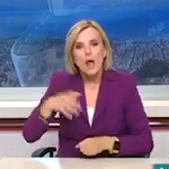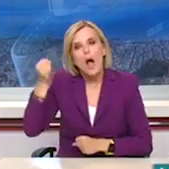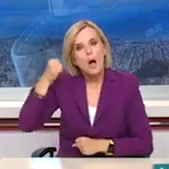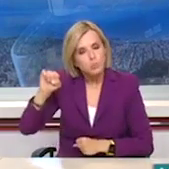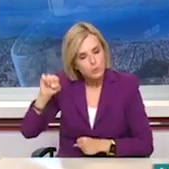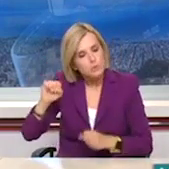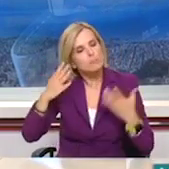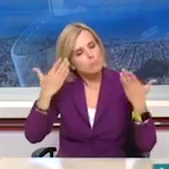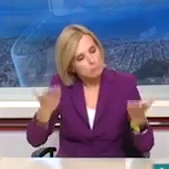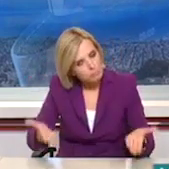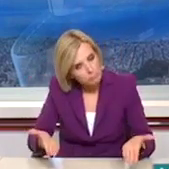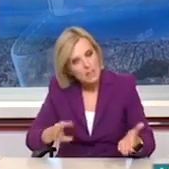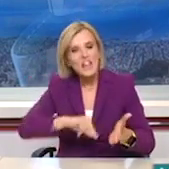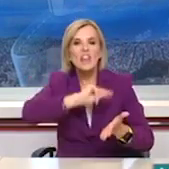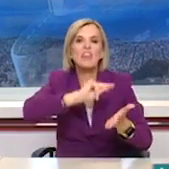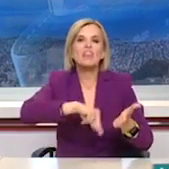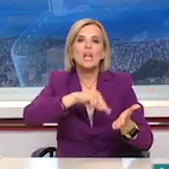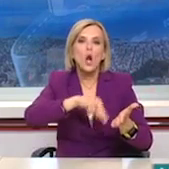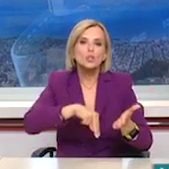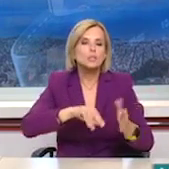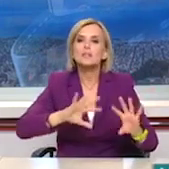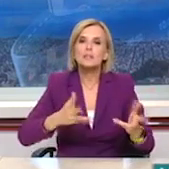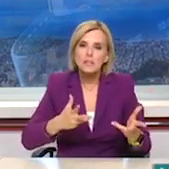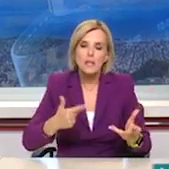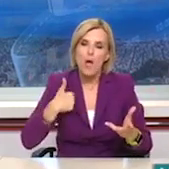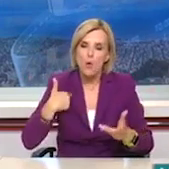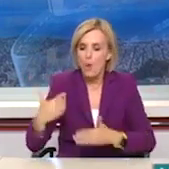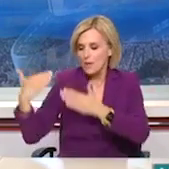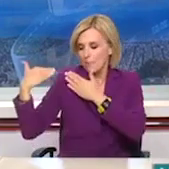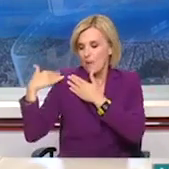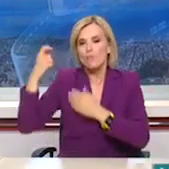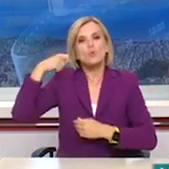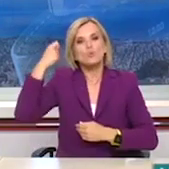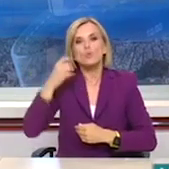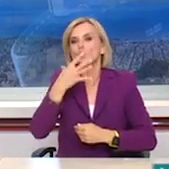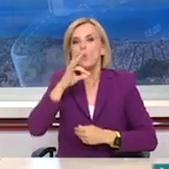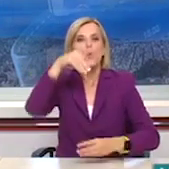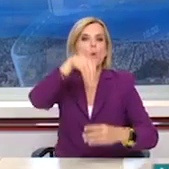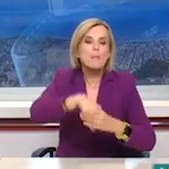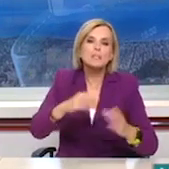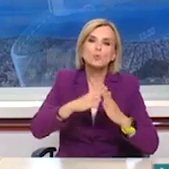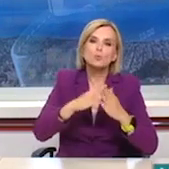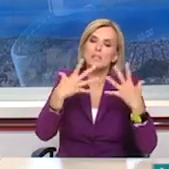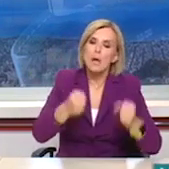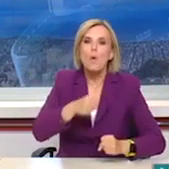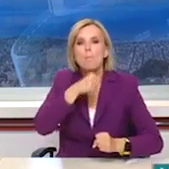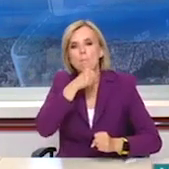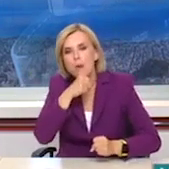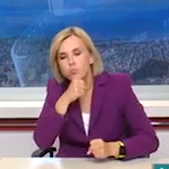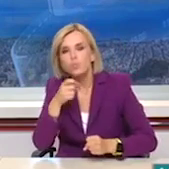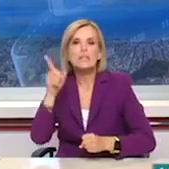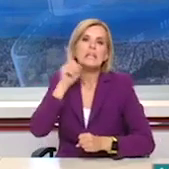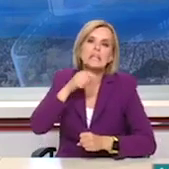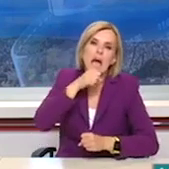γονέα κηδεμόνα περί ύπαρξης ατόμου στο σπίτι που ανήκει σε ομάδα αυξημένου κινδύνου ή που νοσεί. Από την 1η